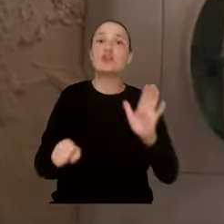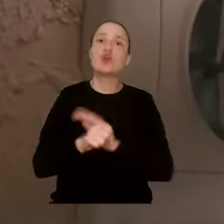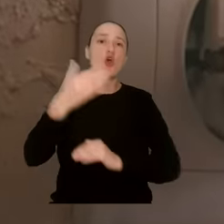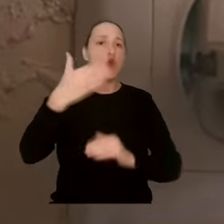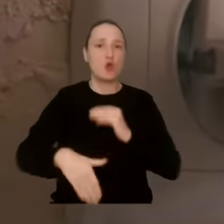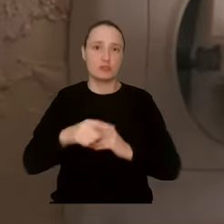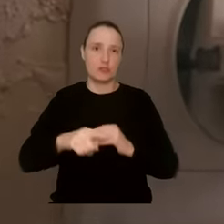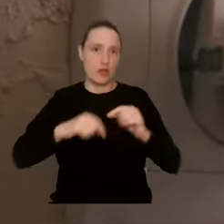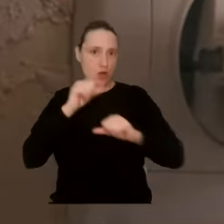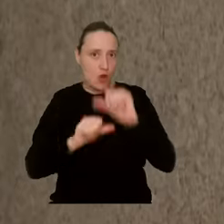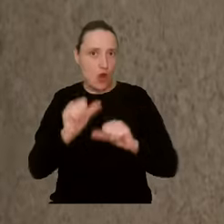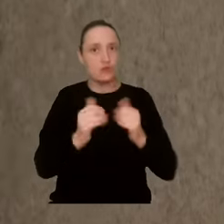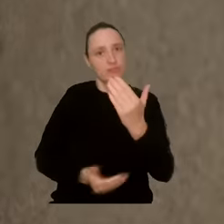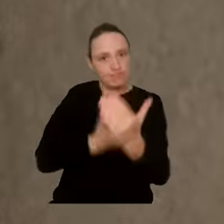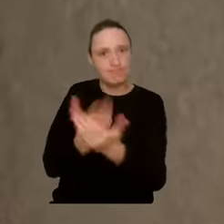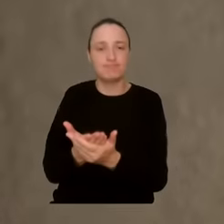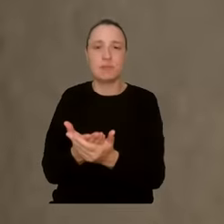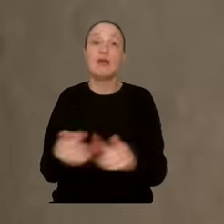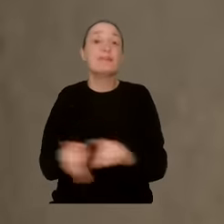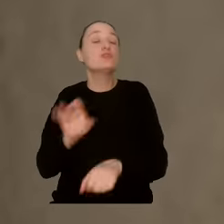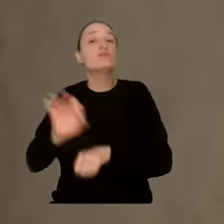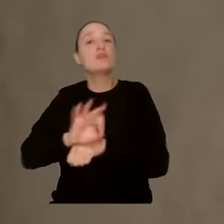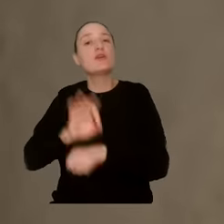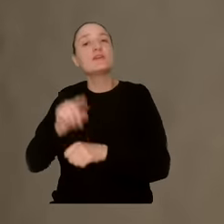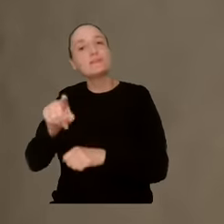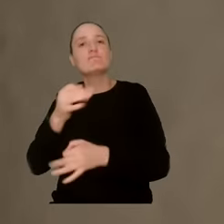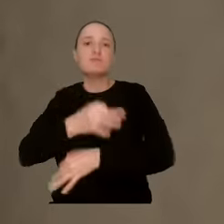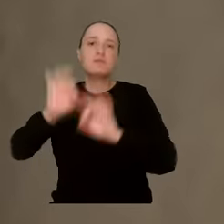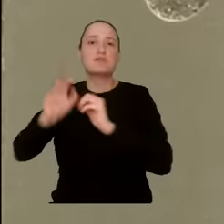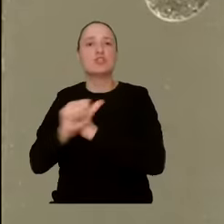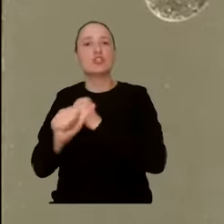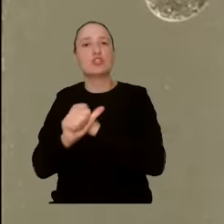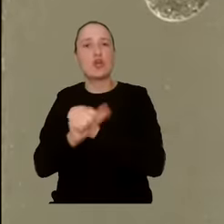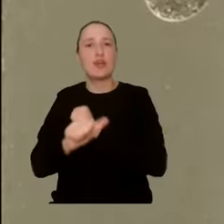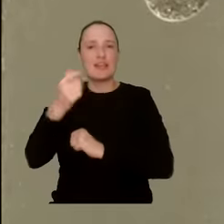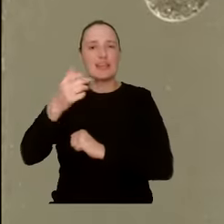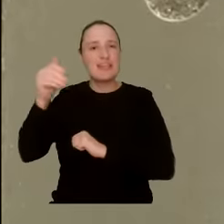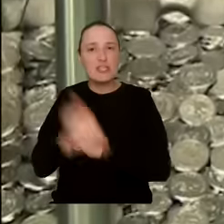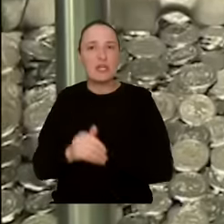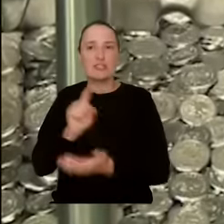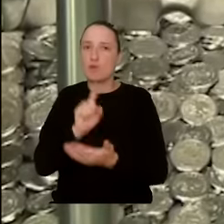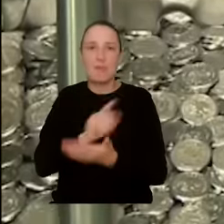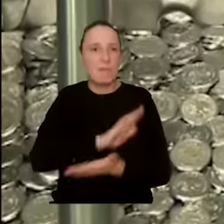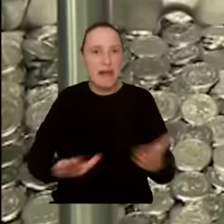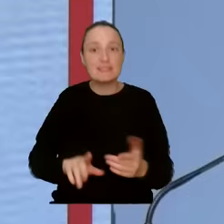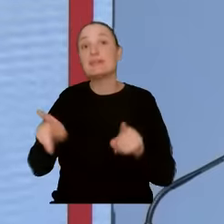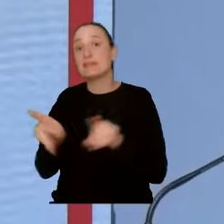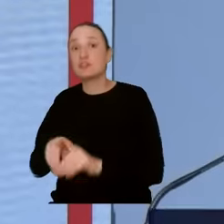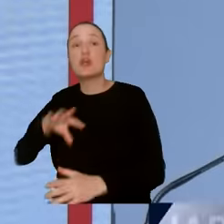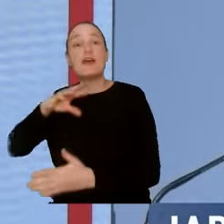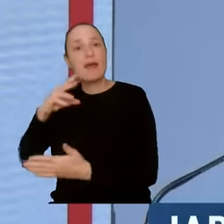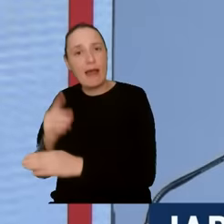jego ugrupowanie złożyło wcześniej projekty podwyższające kwotę wolną do 60 tysięcy złotych, wprowadzający rentę wdowią i dobrowolny